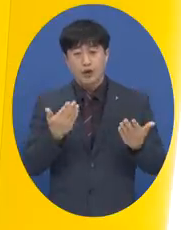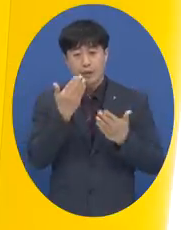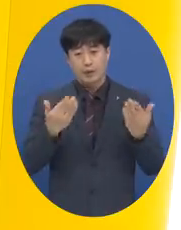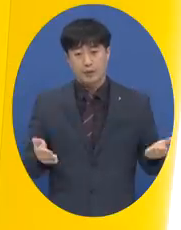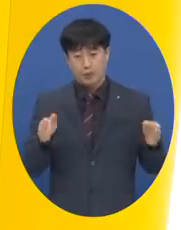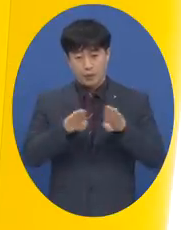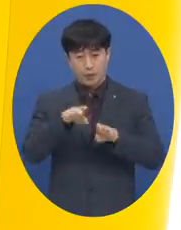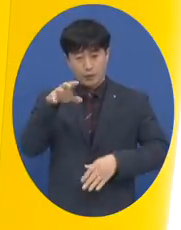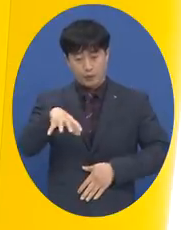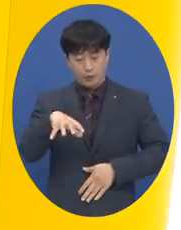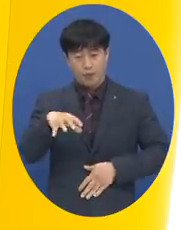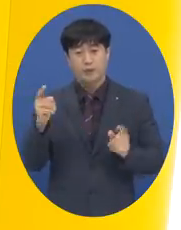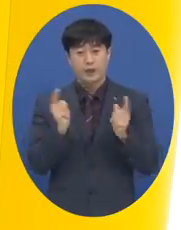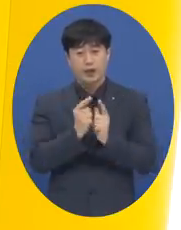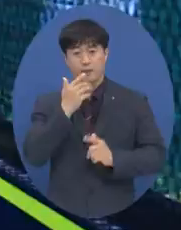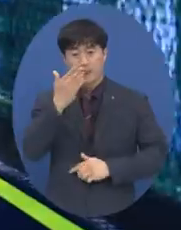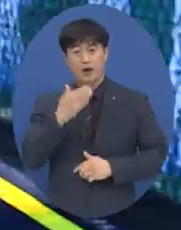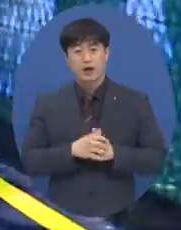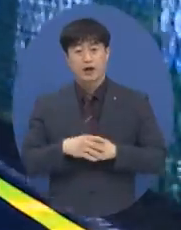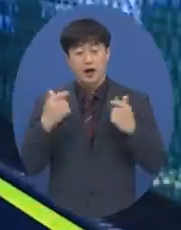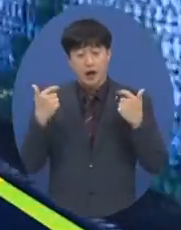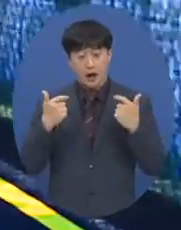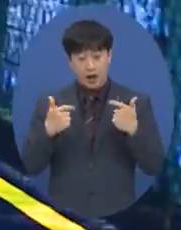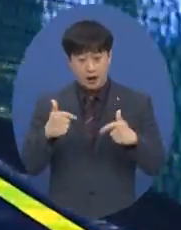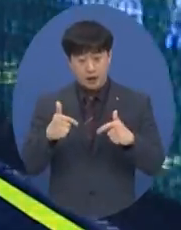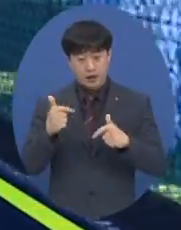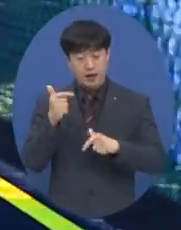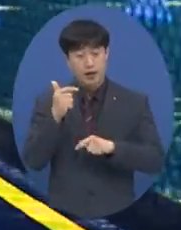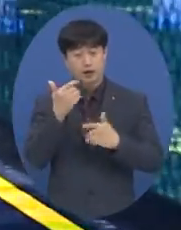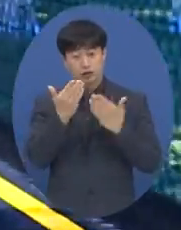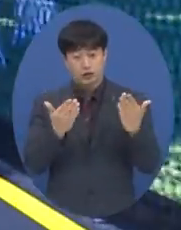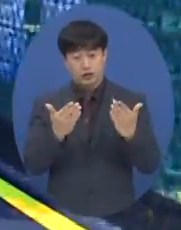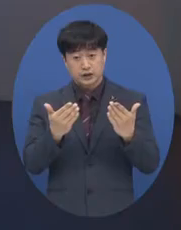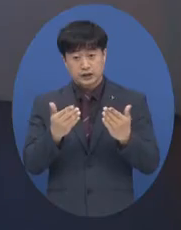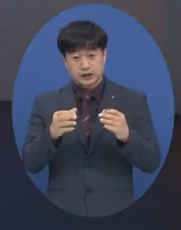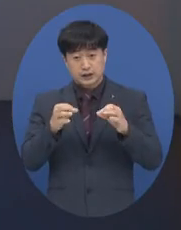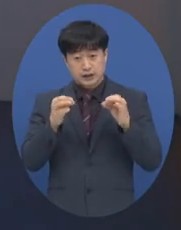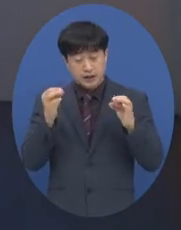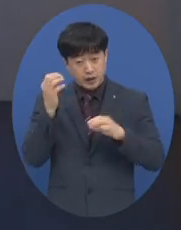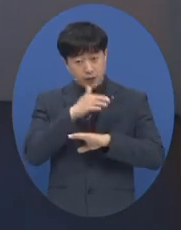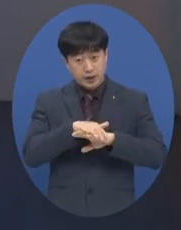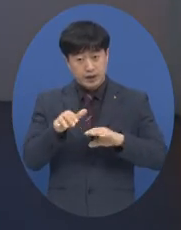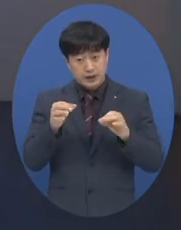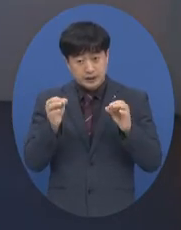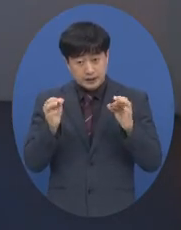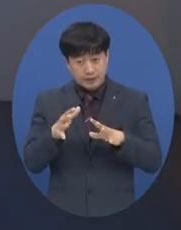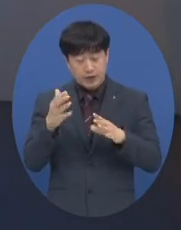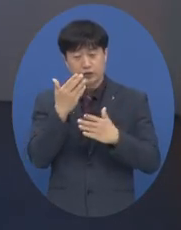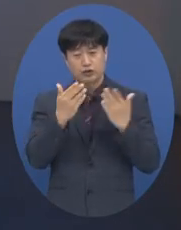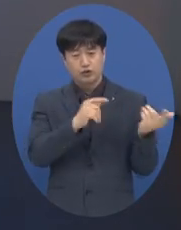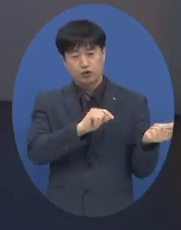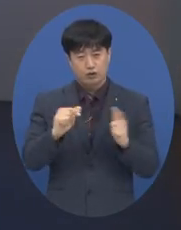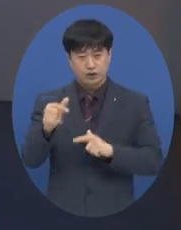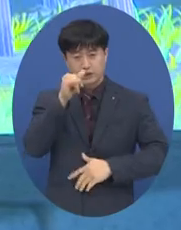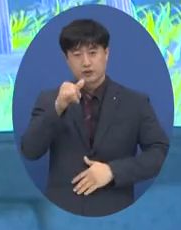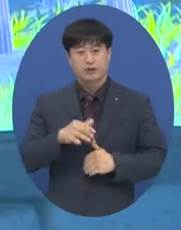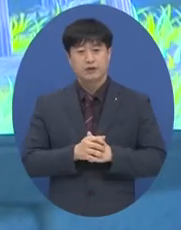흠뻑 취할 수 있습니다. 상설 전시회, 기획, 틈새 전시 등 새롭게 선보이는 것들이 꽤